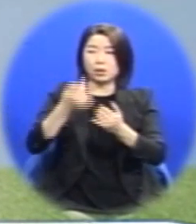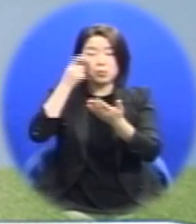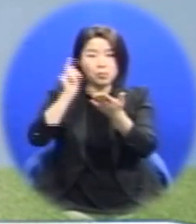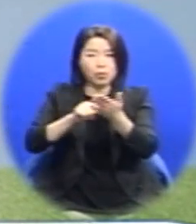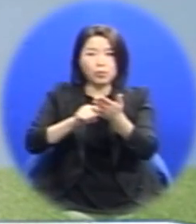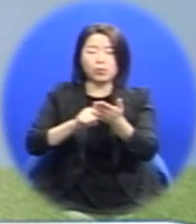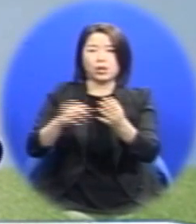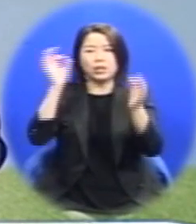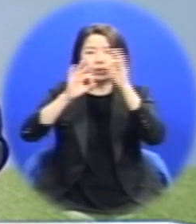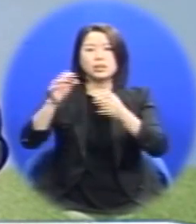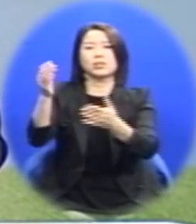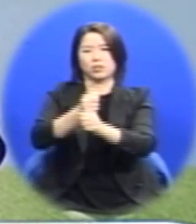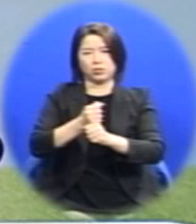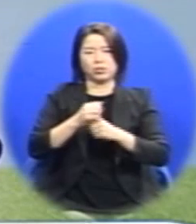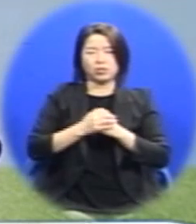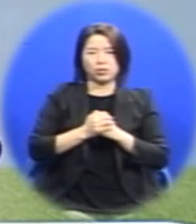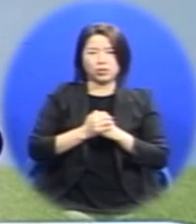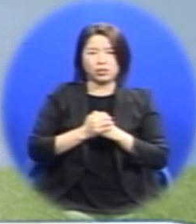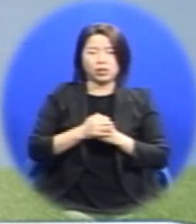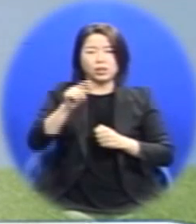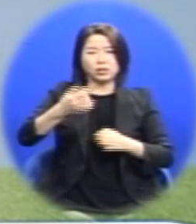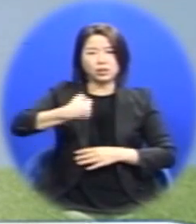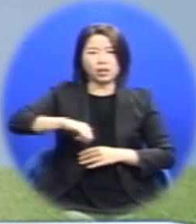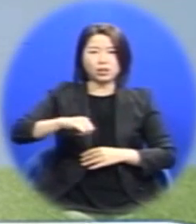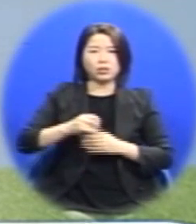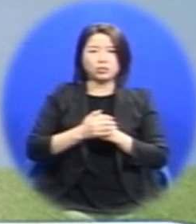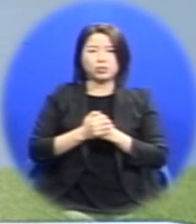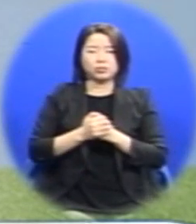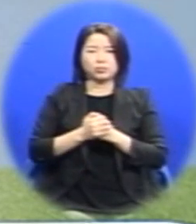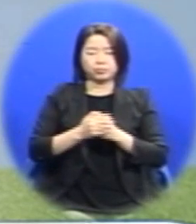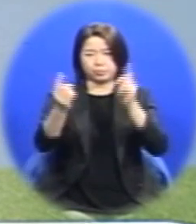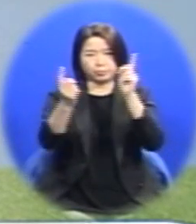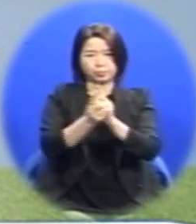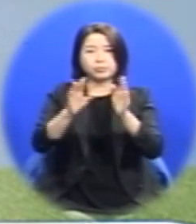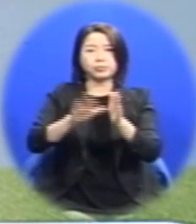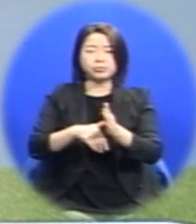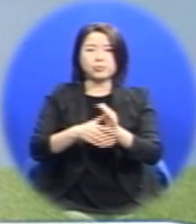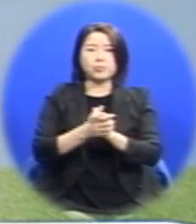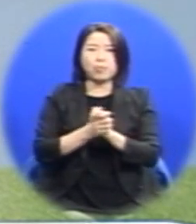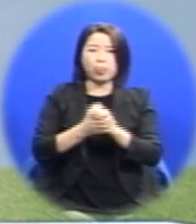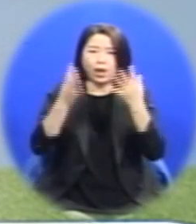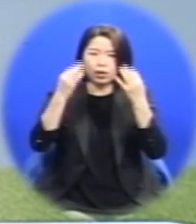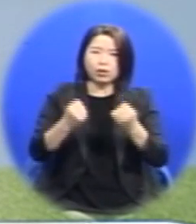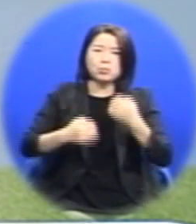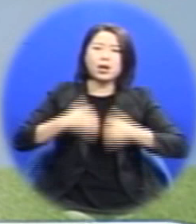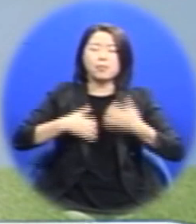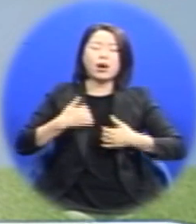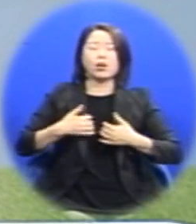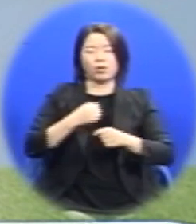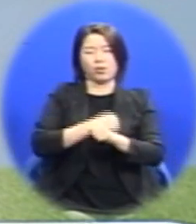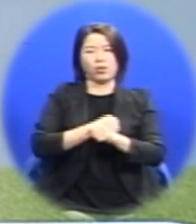발견하고는 찾았어요. 그 딸을 만났을 때 얼마나